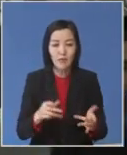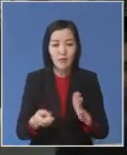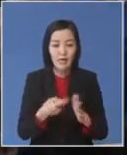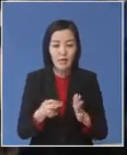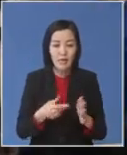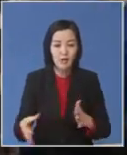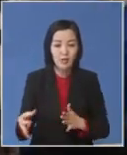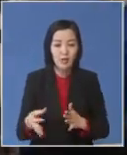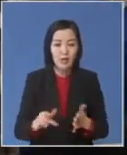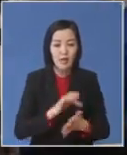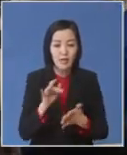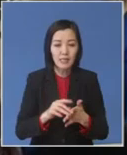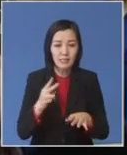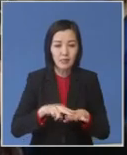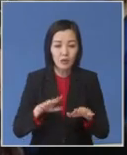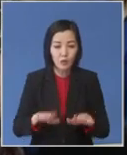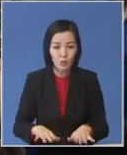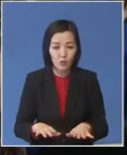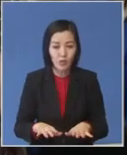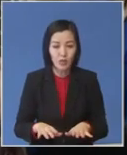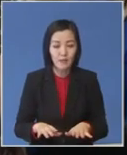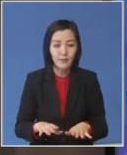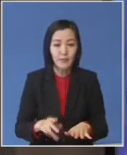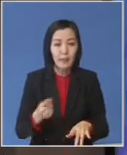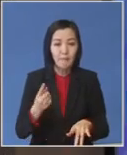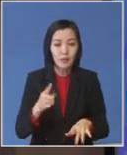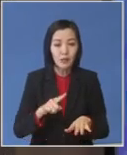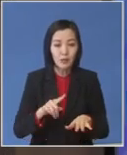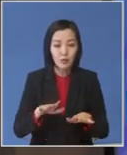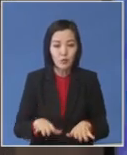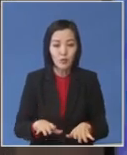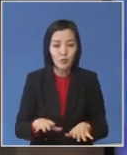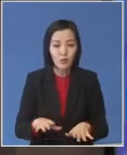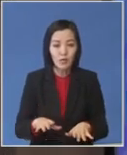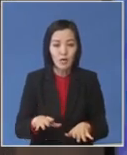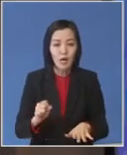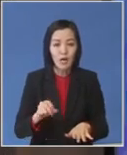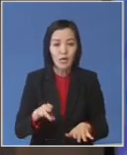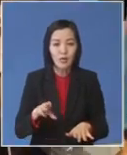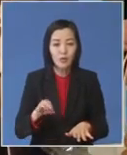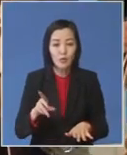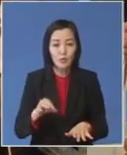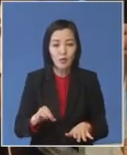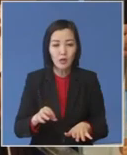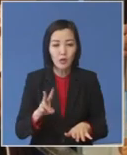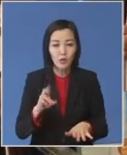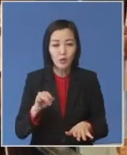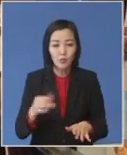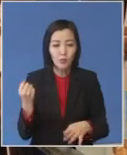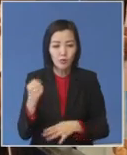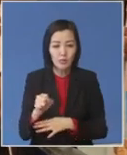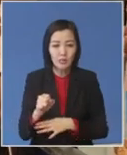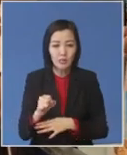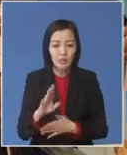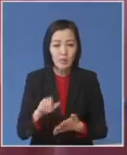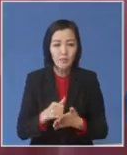қаласының айтыскерлері екінші орынды еншіледі. Ал жүлделі бірінші орынды Ақтөбе облысының жүйрігі Нұрбол Жауынбаев қанжығаласа,